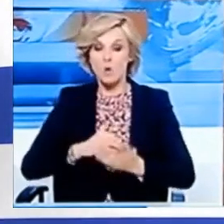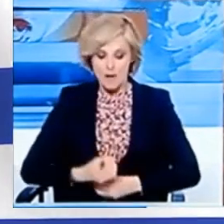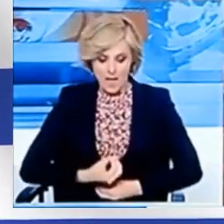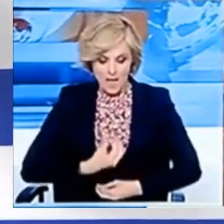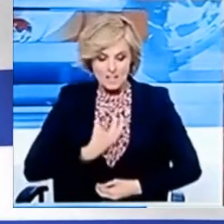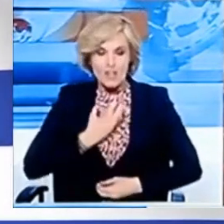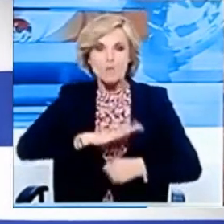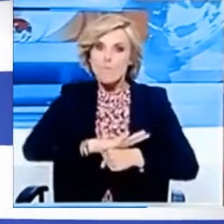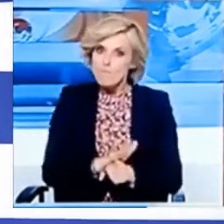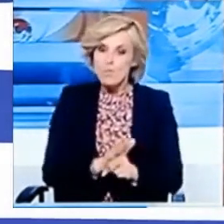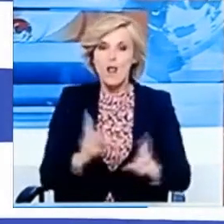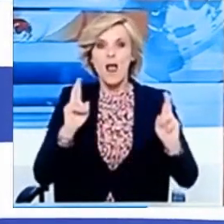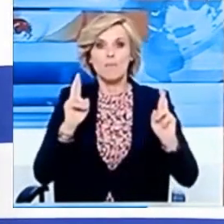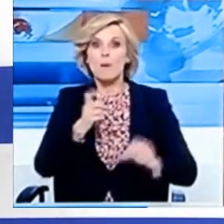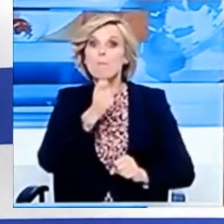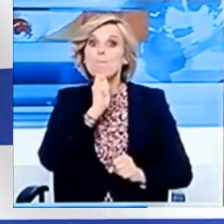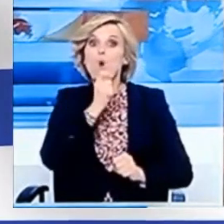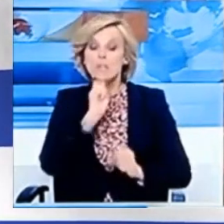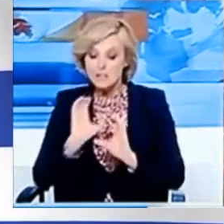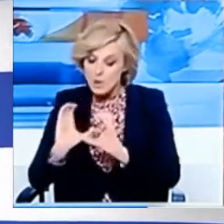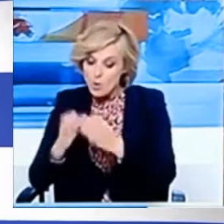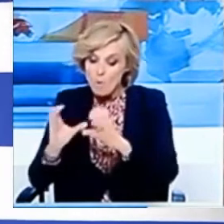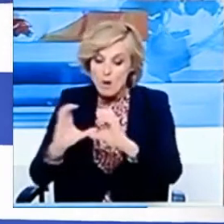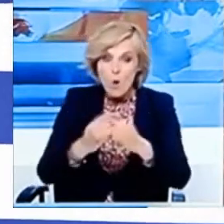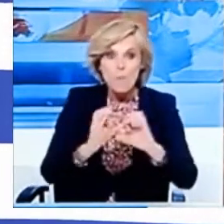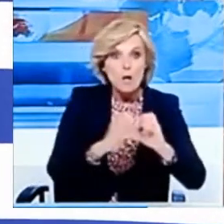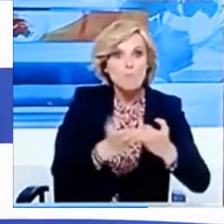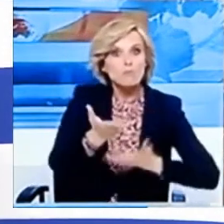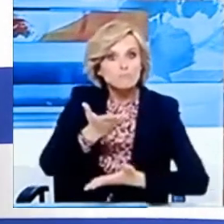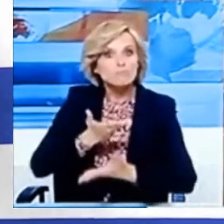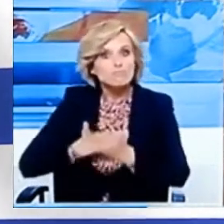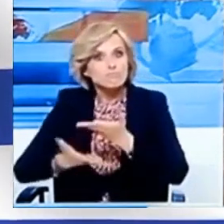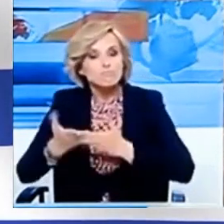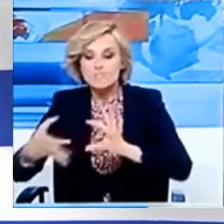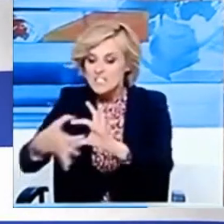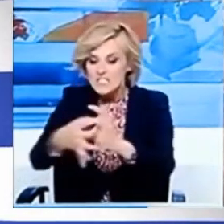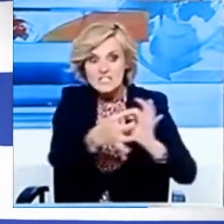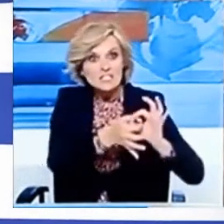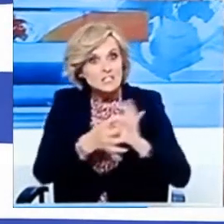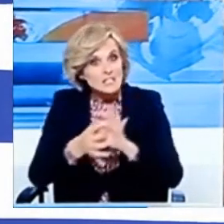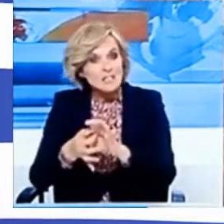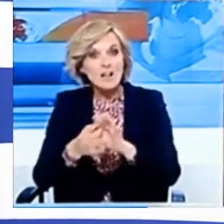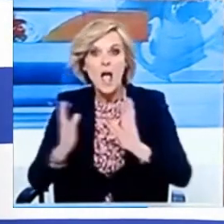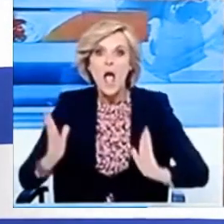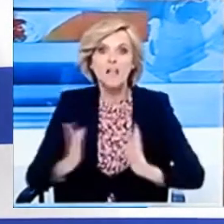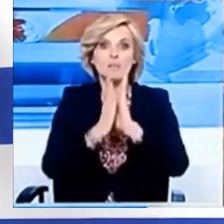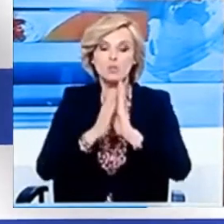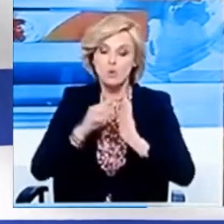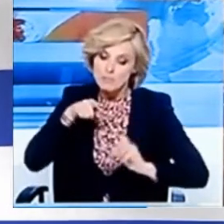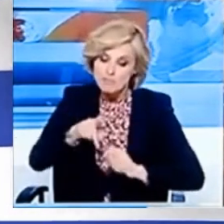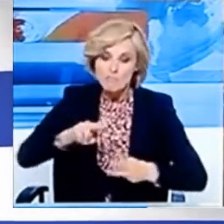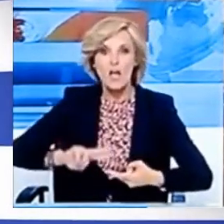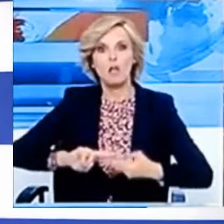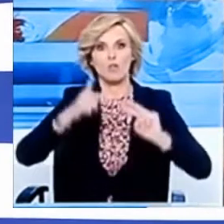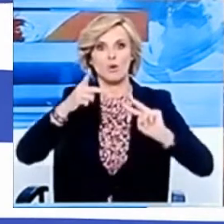ότι τα πολιτικά κόμματα συνεννοούνται και ομονοούν για την αντιμετώπιση του κοινού εχθρού. Σε τόσο κρίσιμες στιγμές,